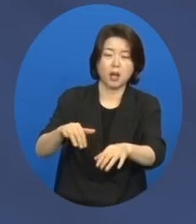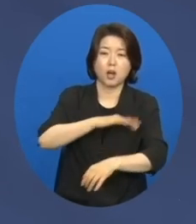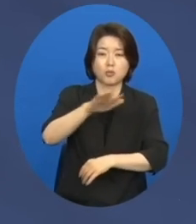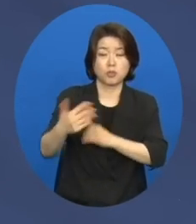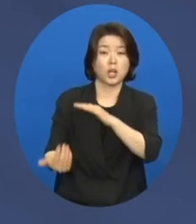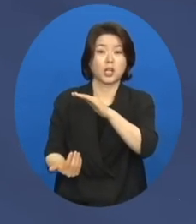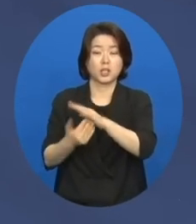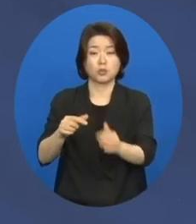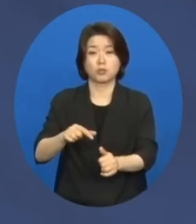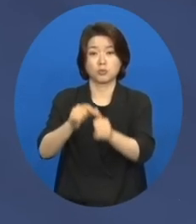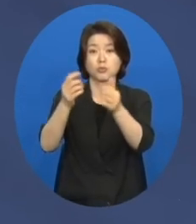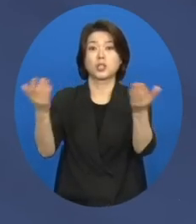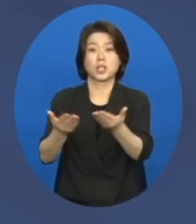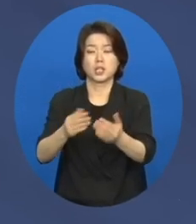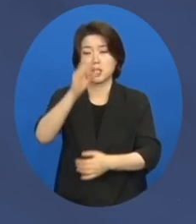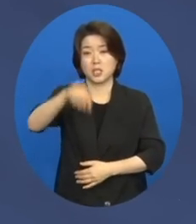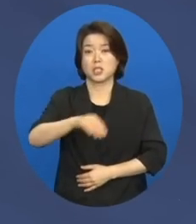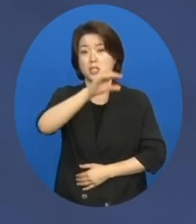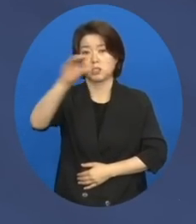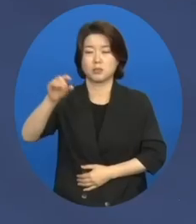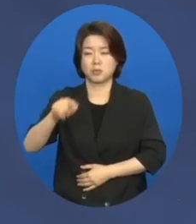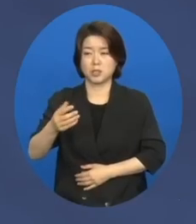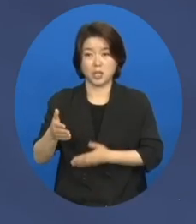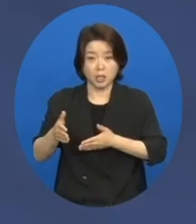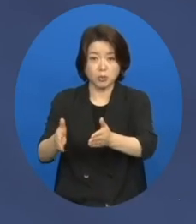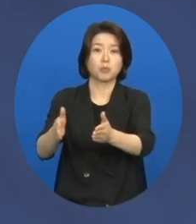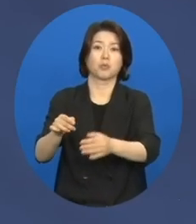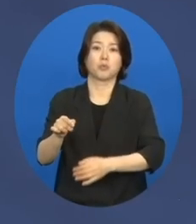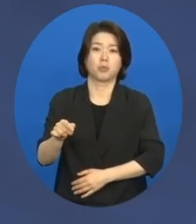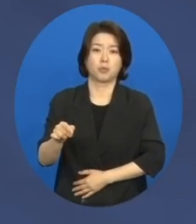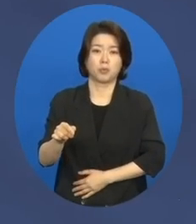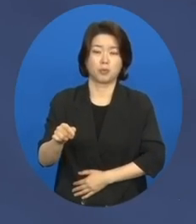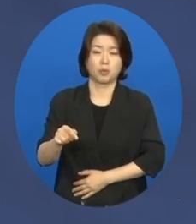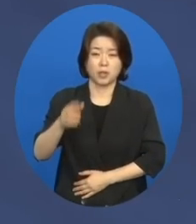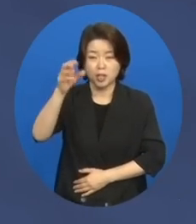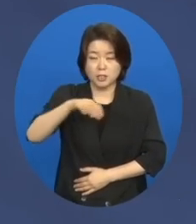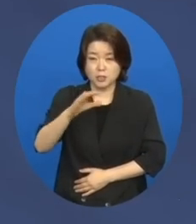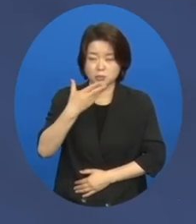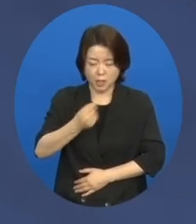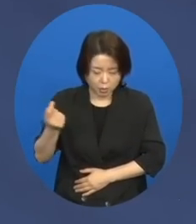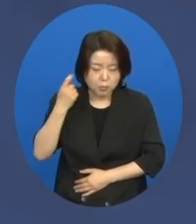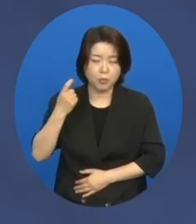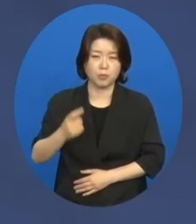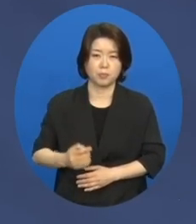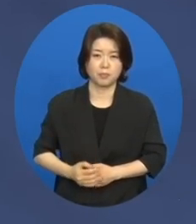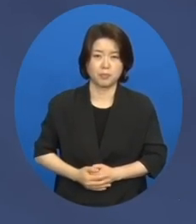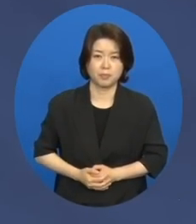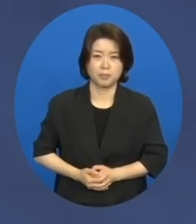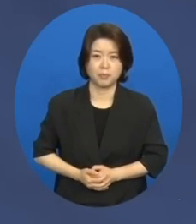이룬 구원의 사건이 십자가의 도, 십자가의 복음이란 말이에요.